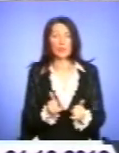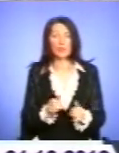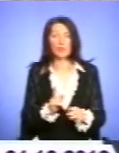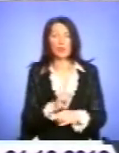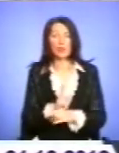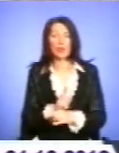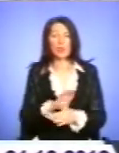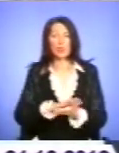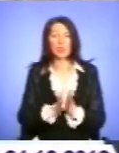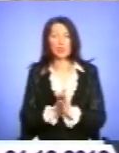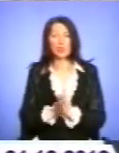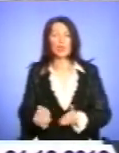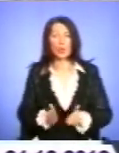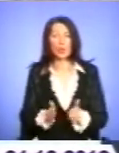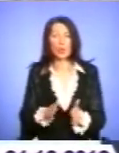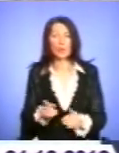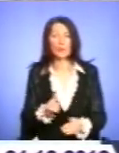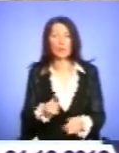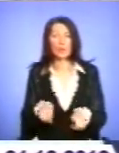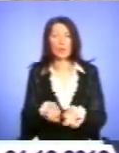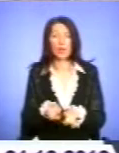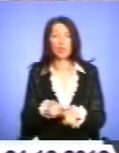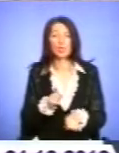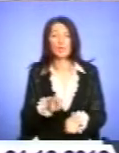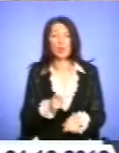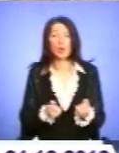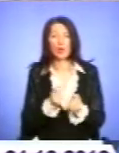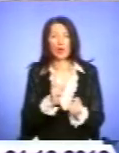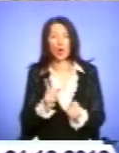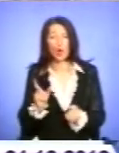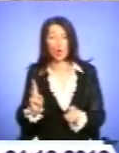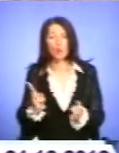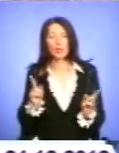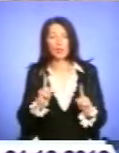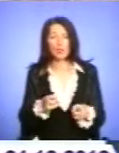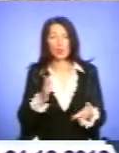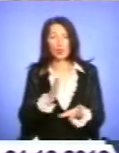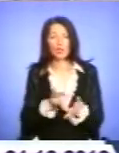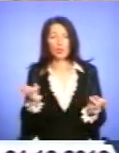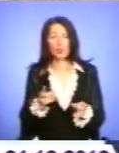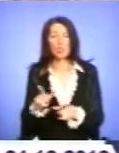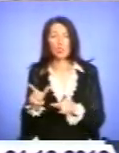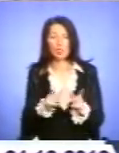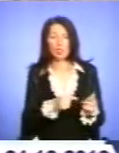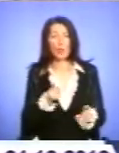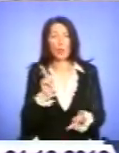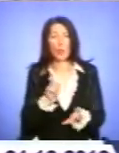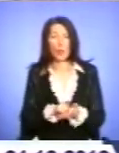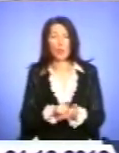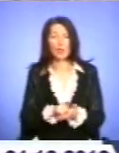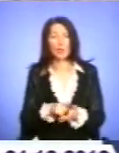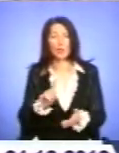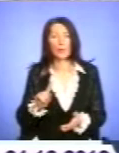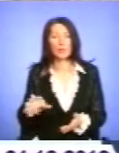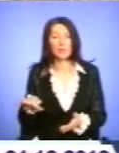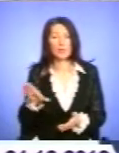нормальний стан проїзної частини. Ну і також тим водіям, яким вже дійсно є якась певна необхідність їхати, вони повинні перш за